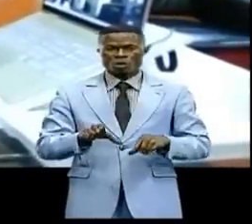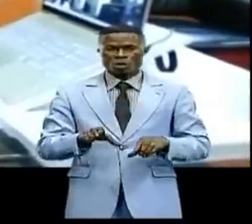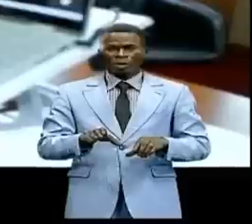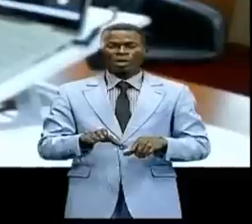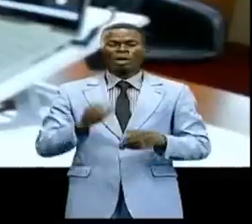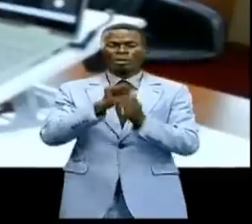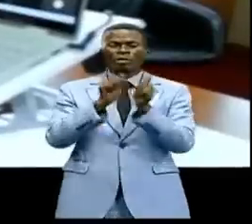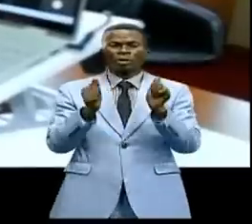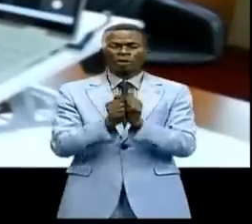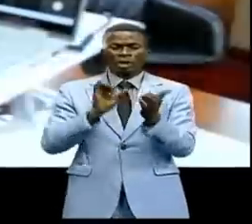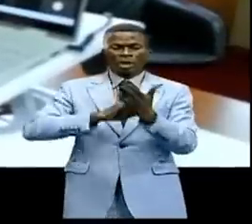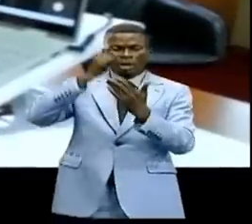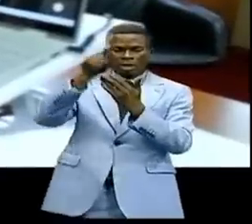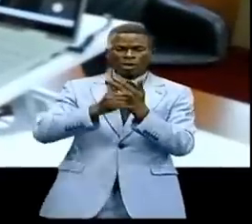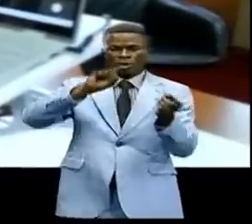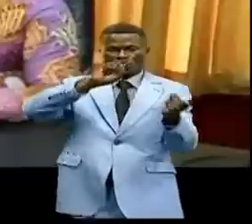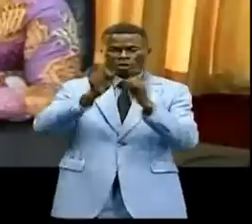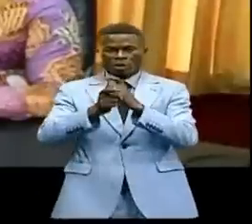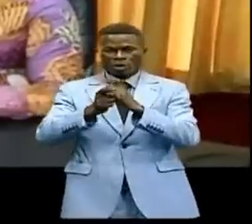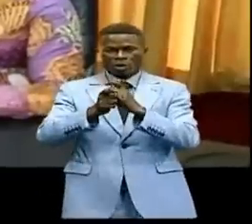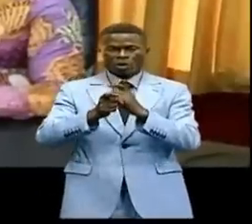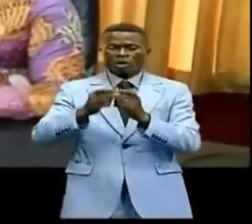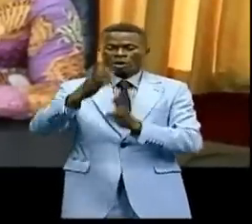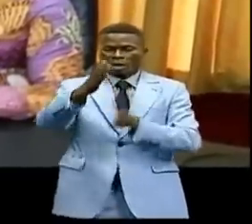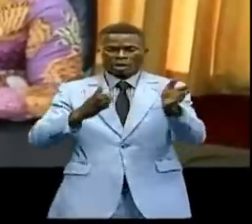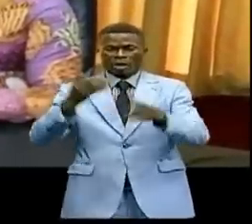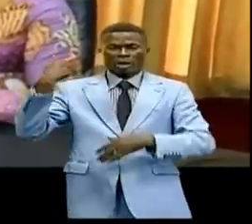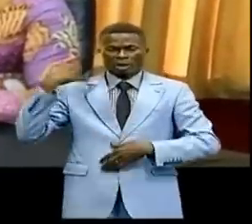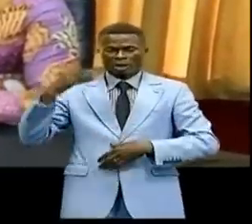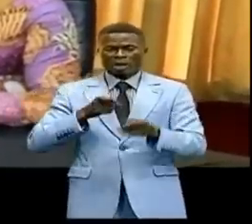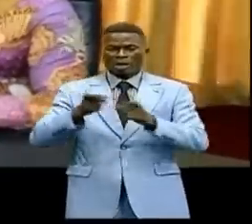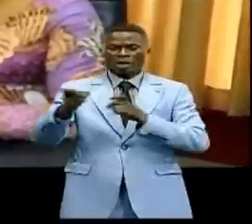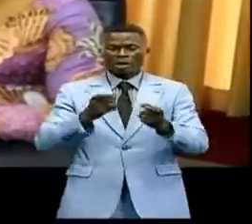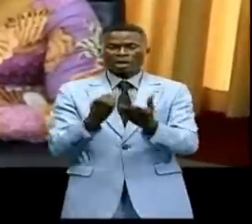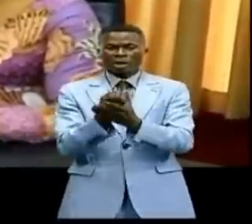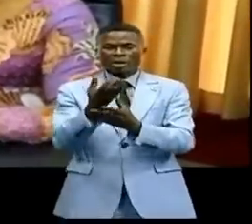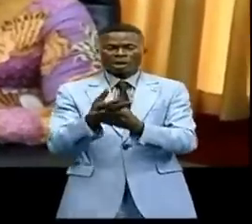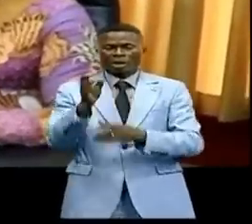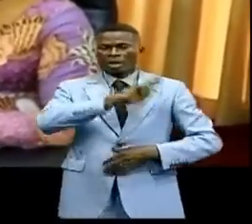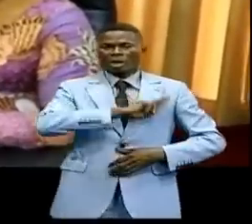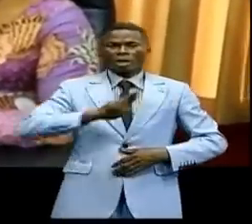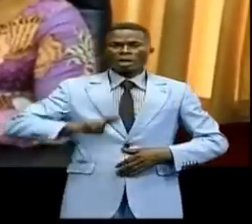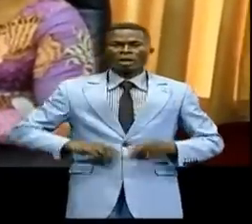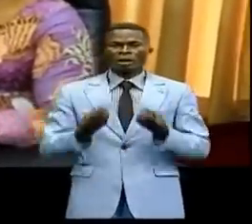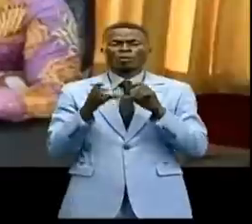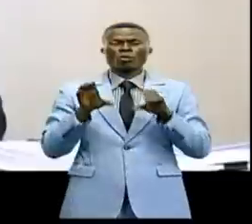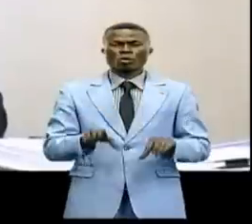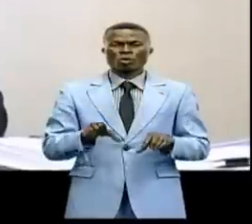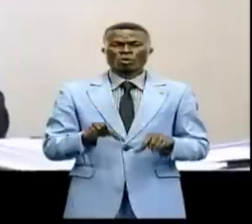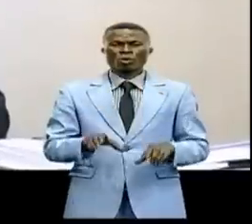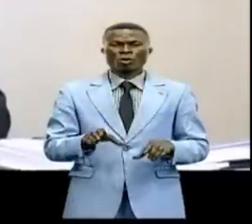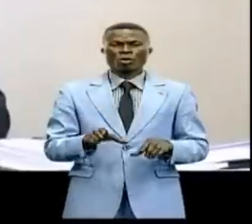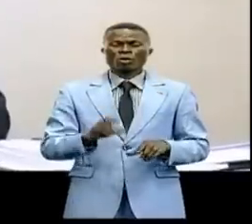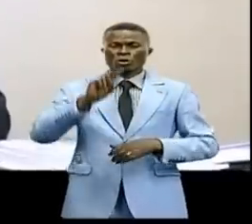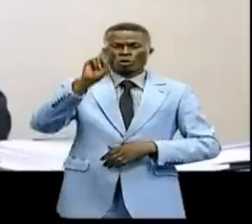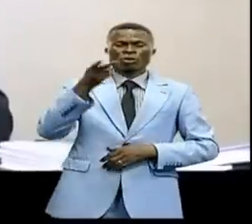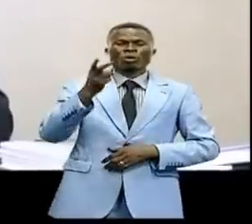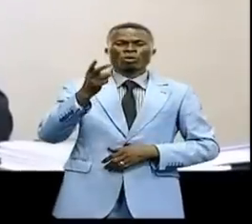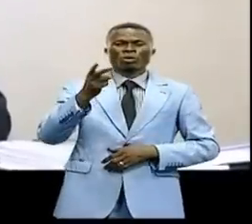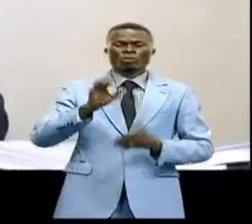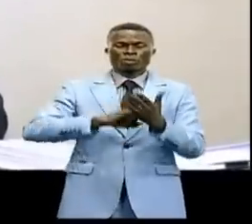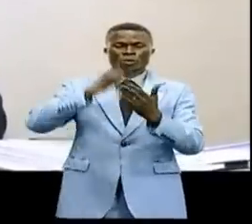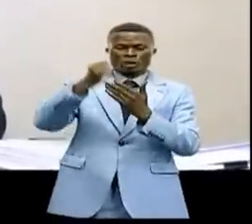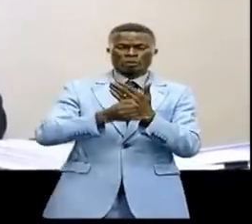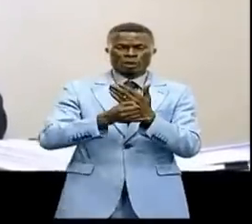au titre de projet d'amélioration du recouvrement des recettes et de la gestion des dépenses en République démocratique du Congo. 2.